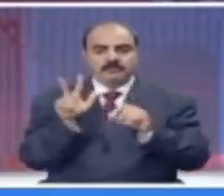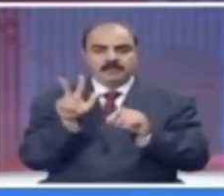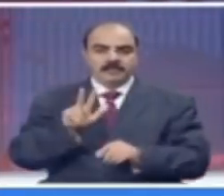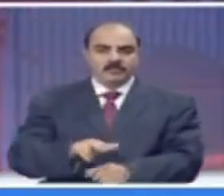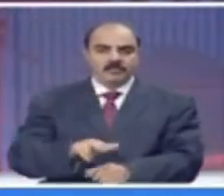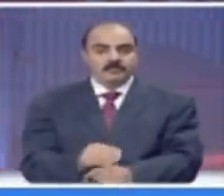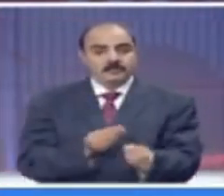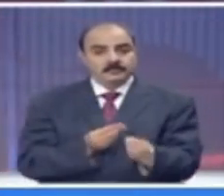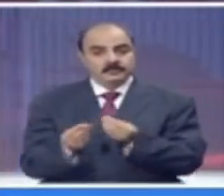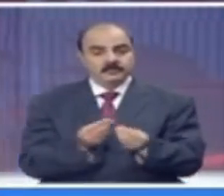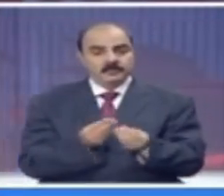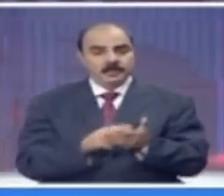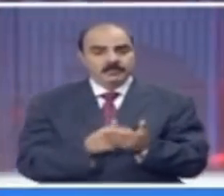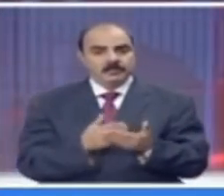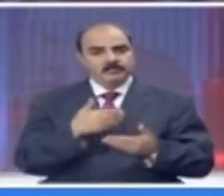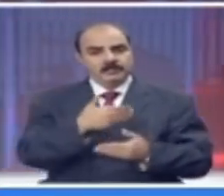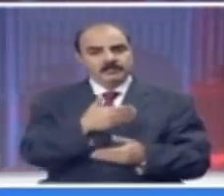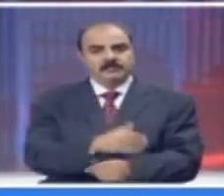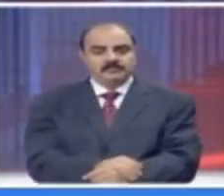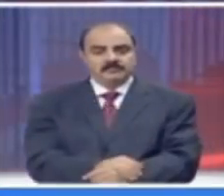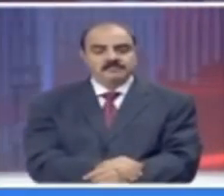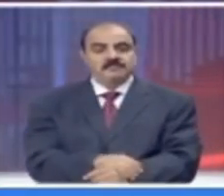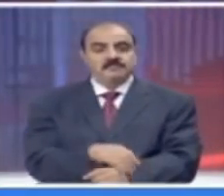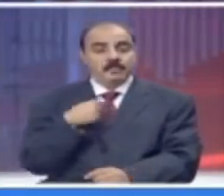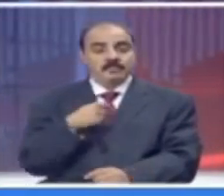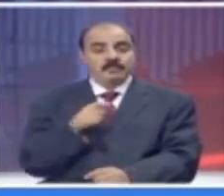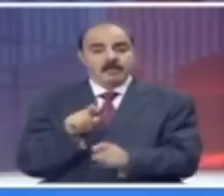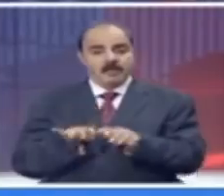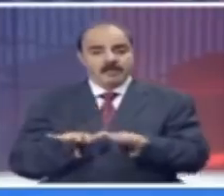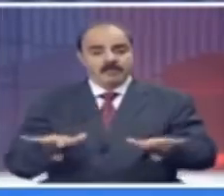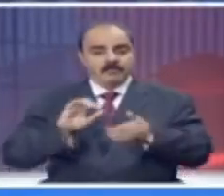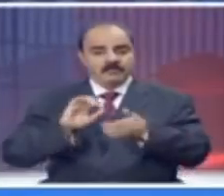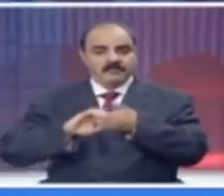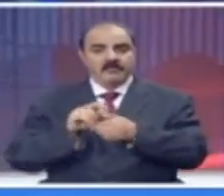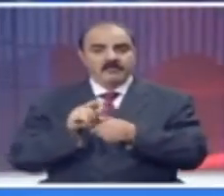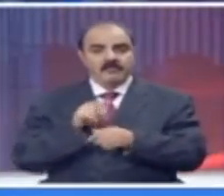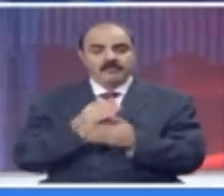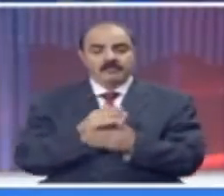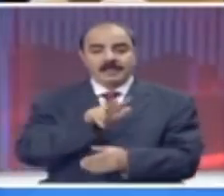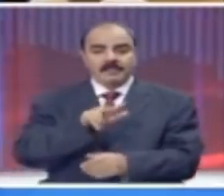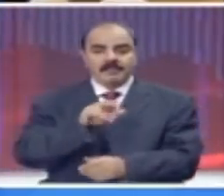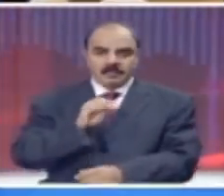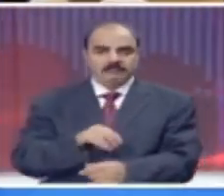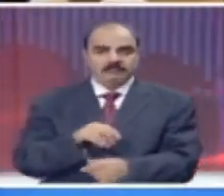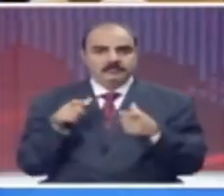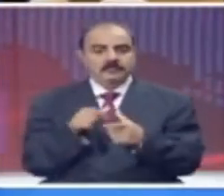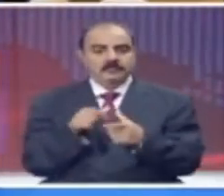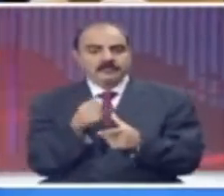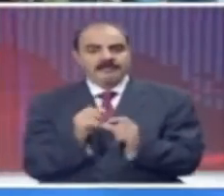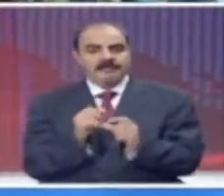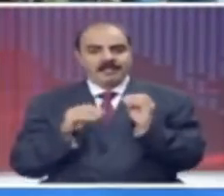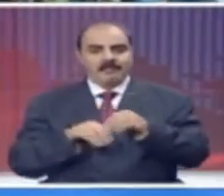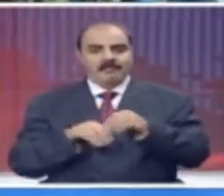دولة لبحث سبل التفاوض خلال الفترة القادمة. كان وزراء الموارد المائية والري للدول الثلاث قد عقدوا